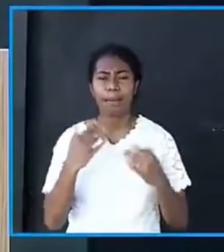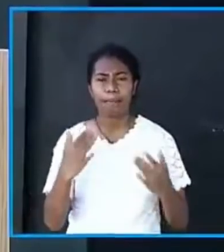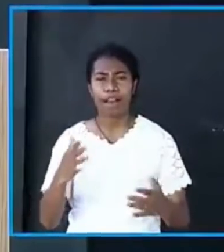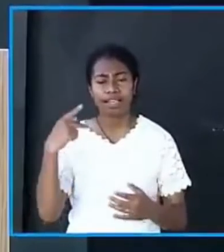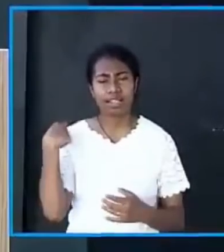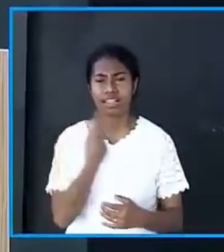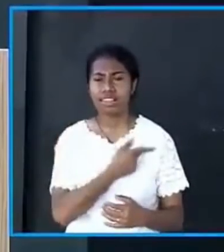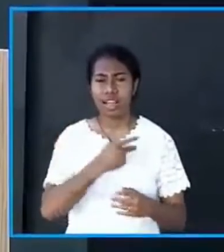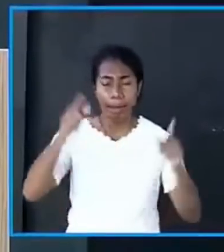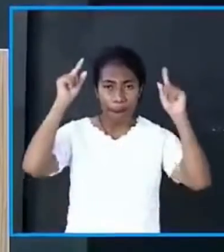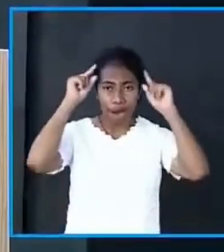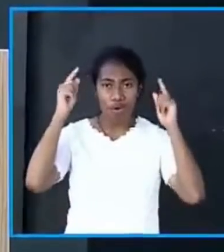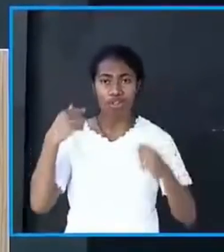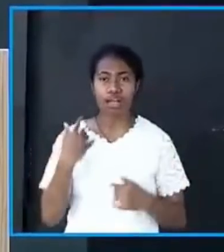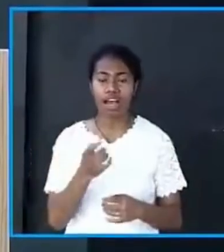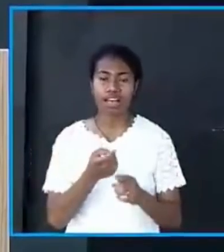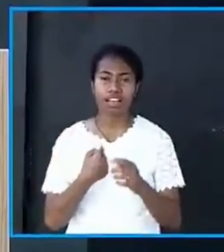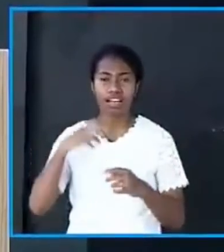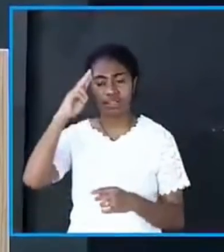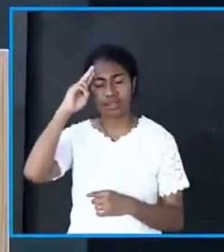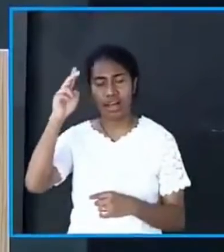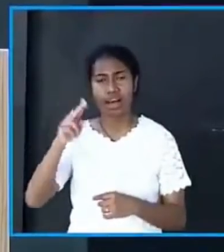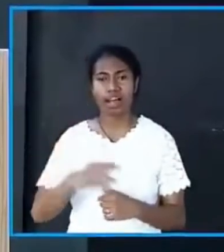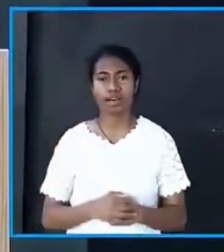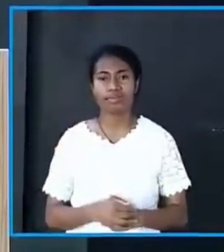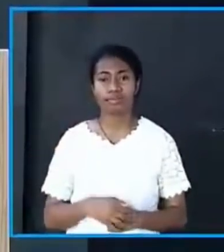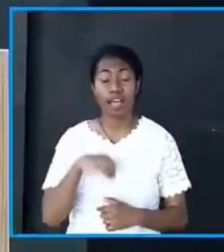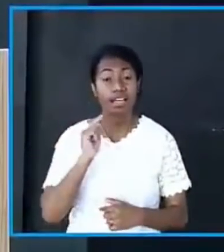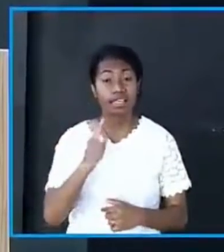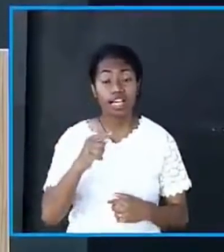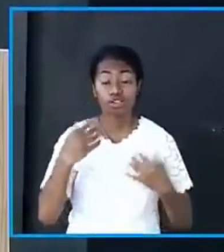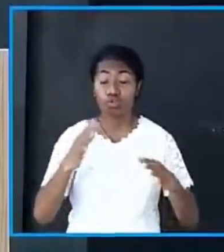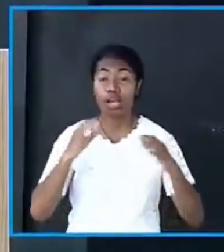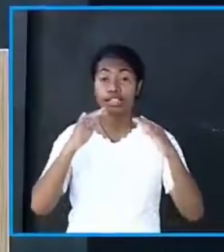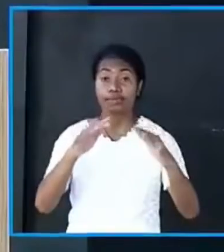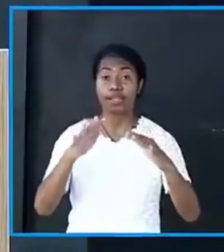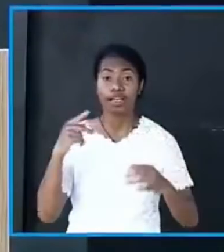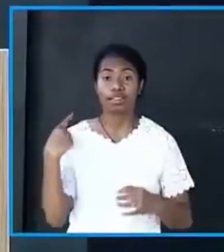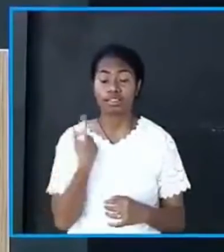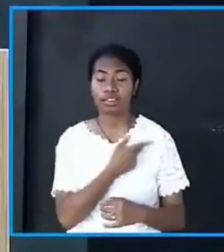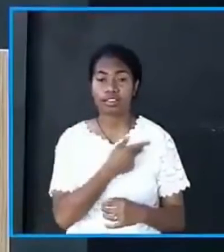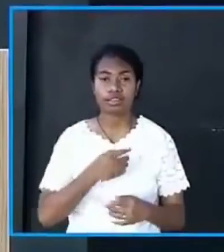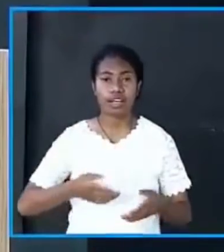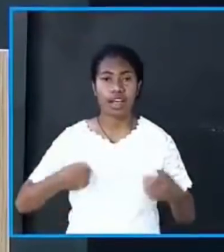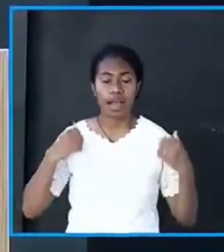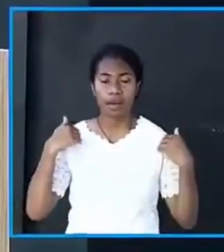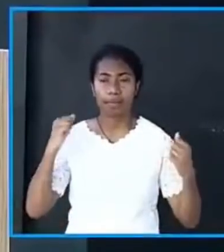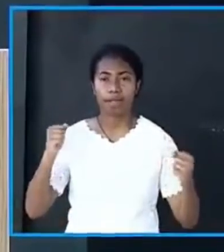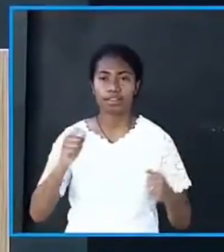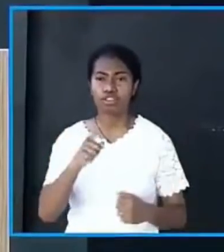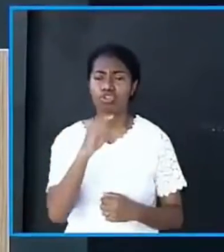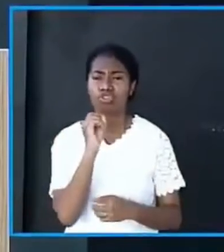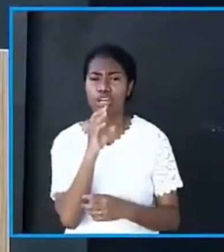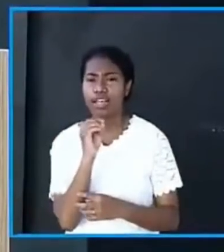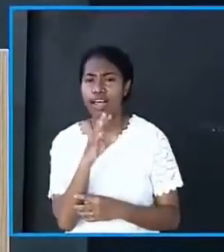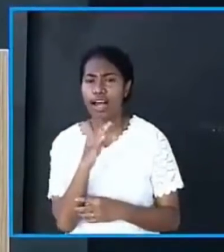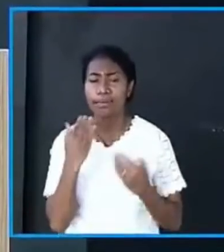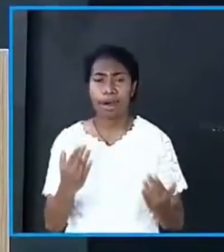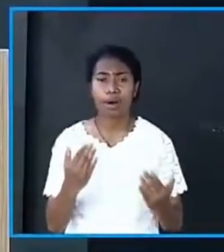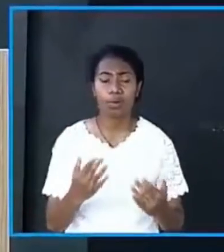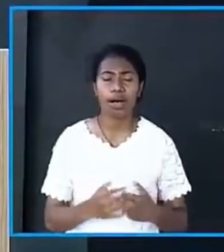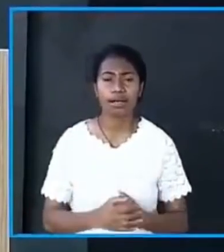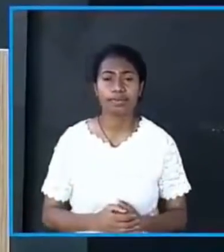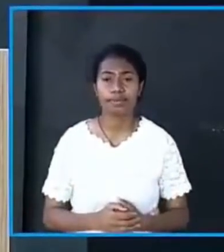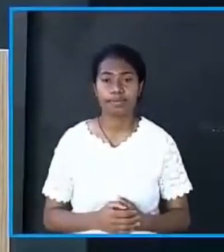mahkota klimaks dari ciptaan Allah tiap Cipta kita jauh lebih hebat Itulah sebabnya dikatakan bahwa